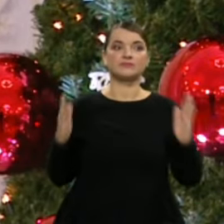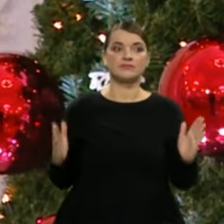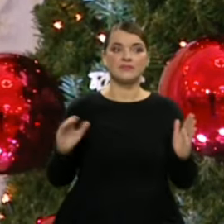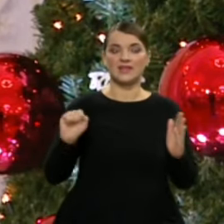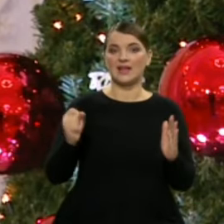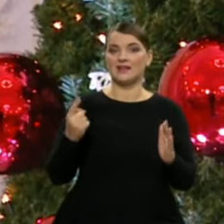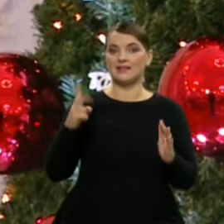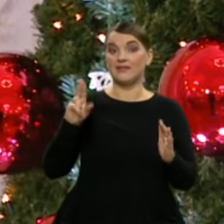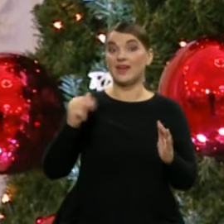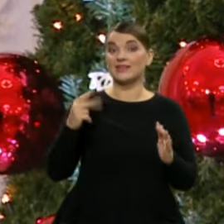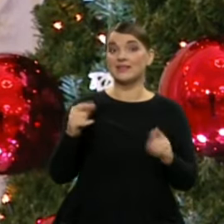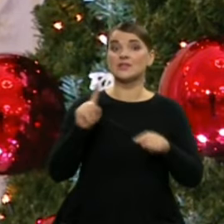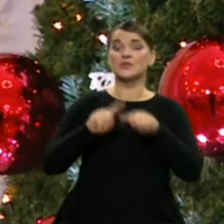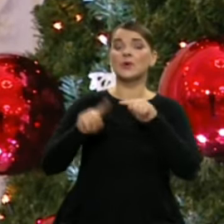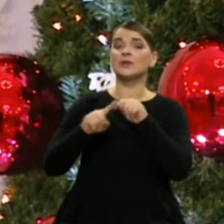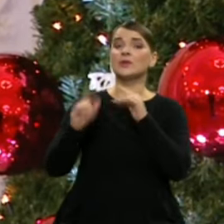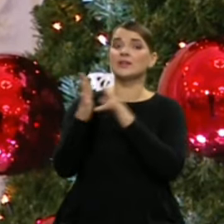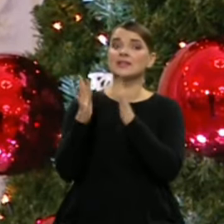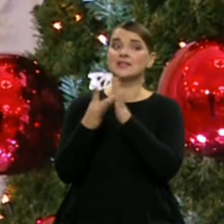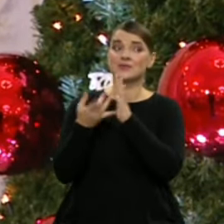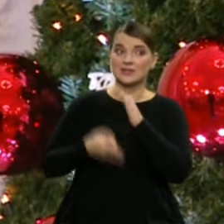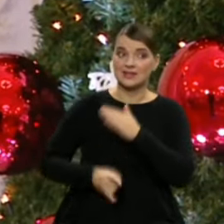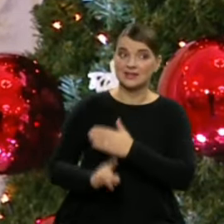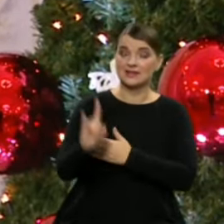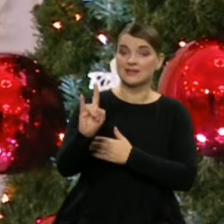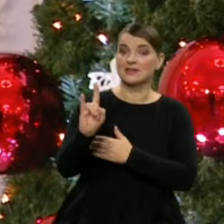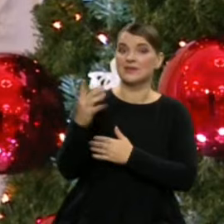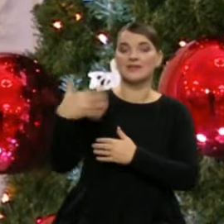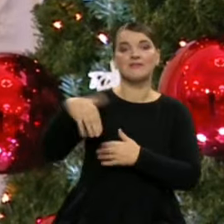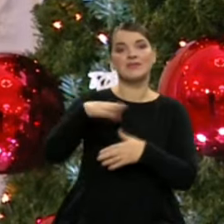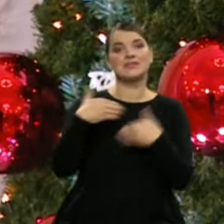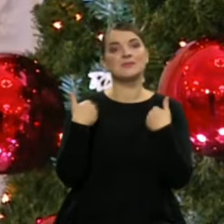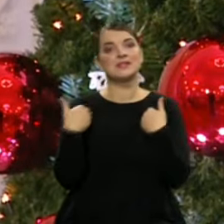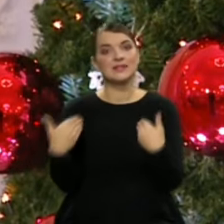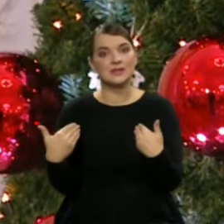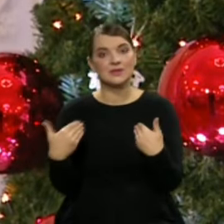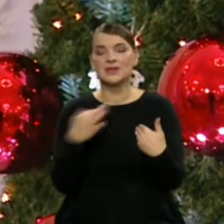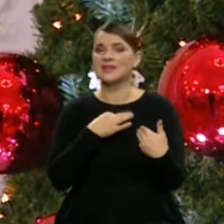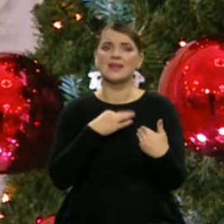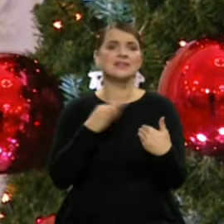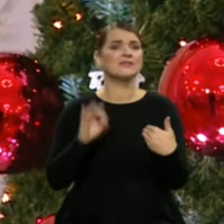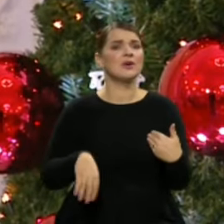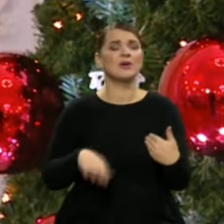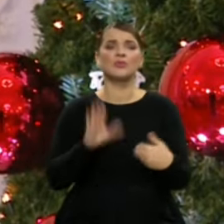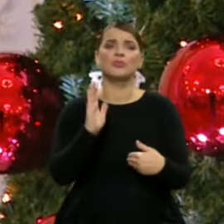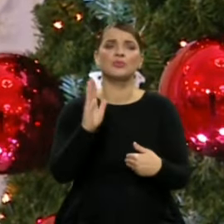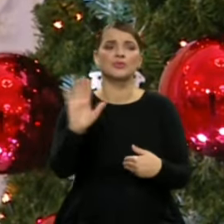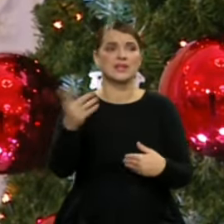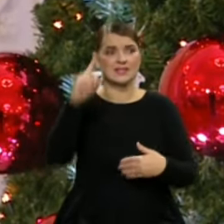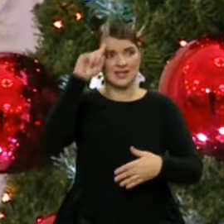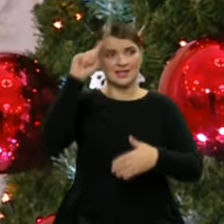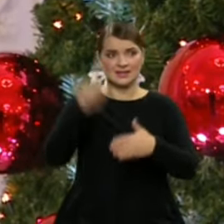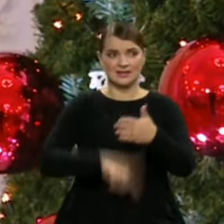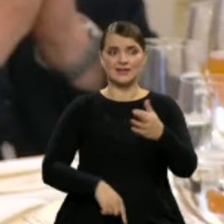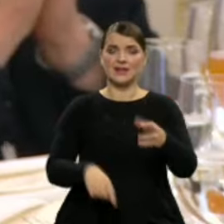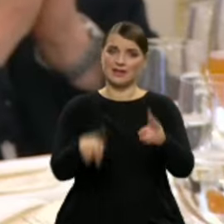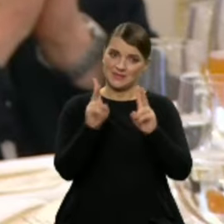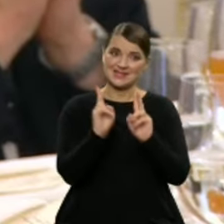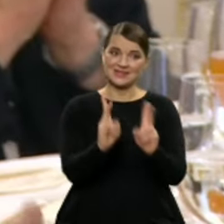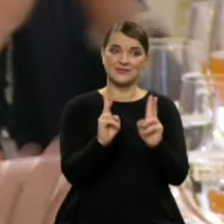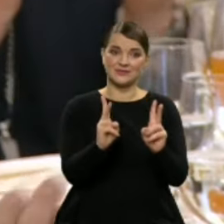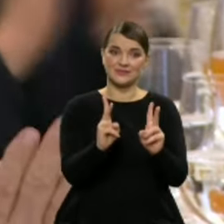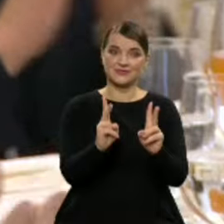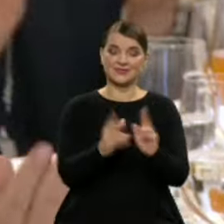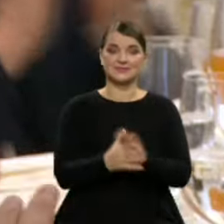artėjančiu Jėzaus Kristaus gimimui norėčiau palinkėti, kad ir kas atsitiktų, neprarasti tikėjimą.